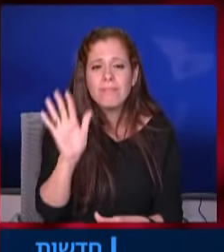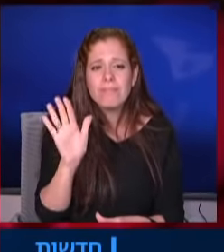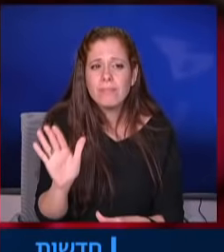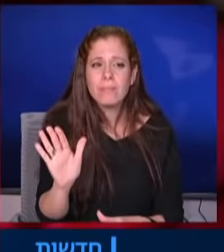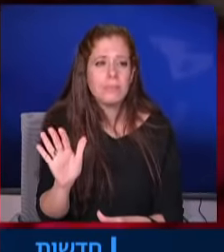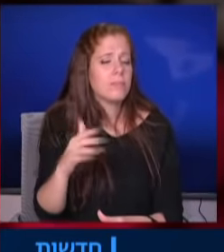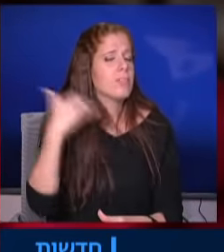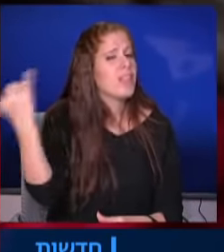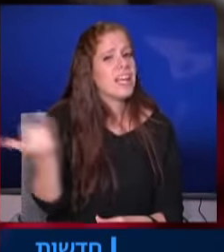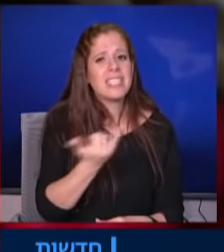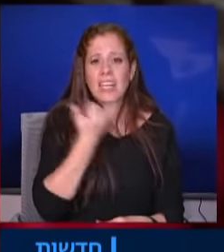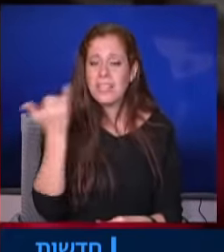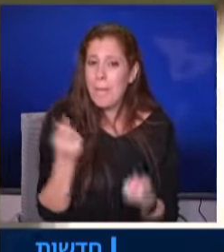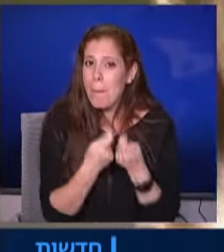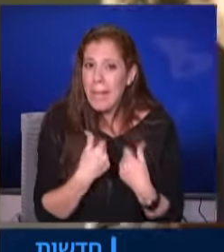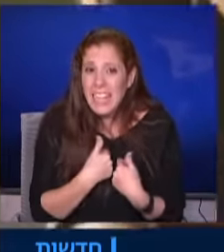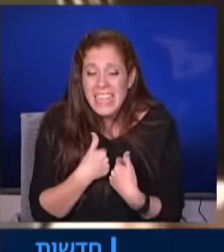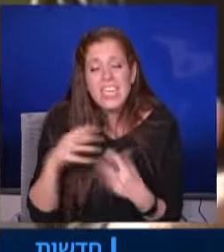לנצח נצחים, מבחינתי הוא איתי.